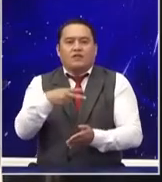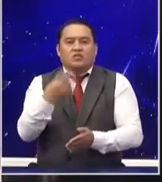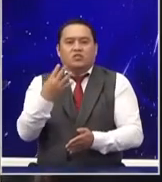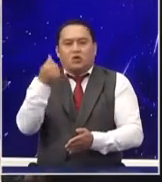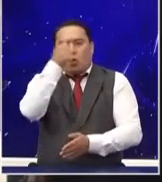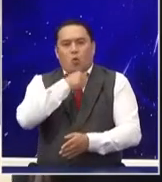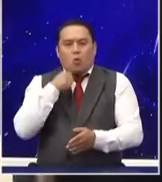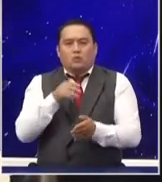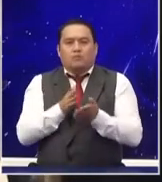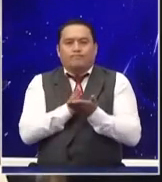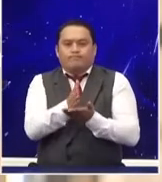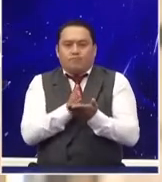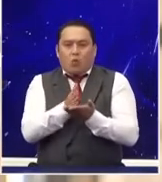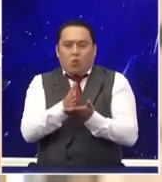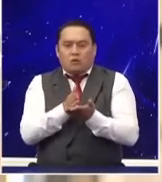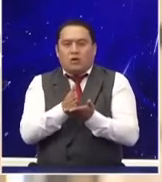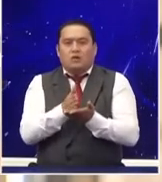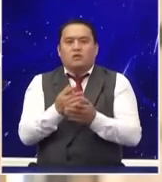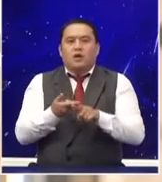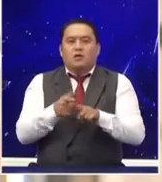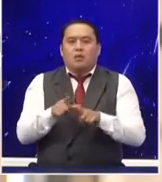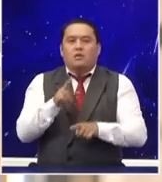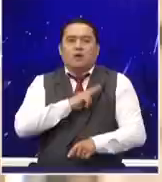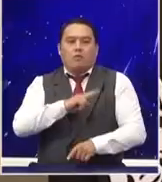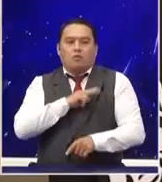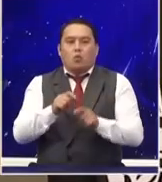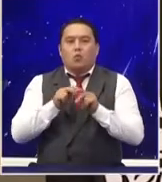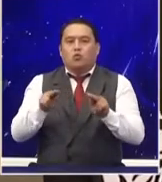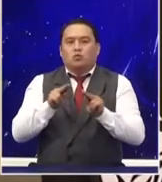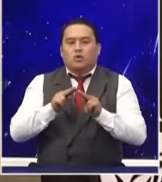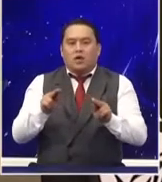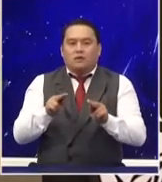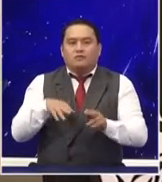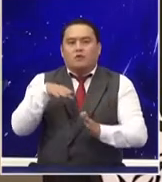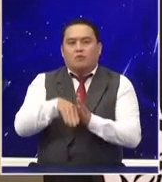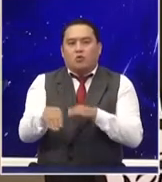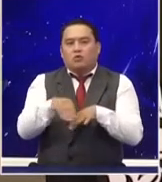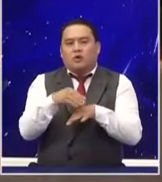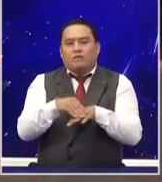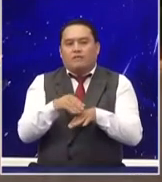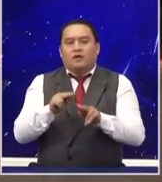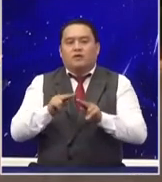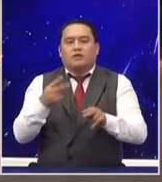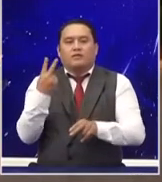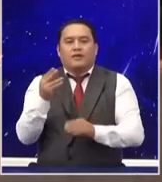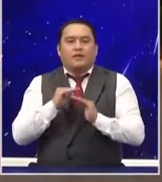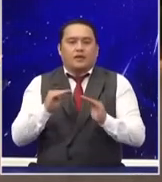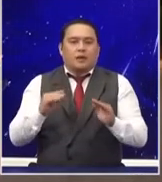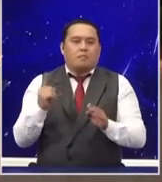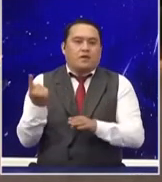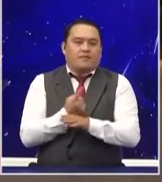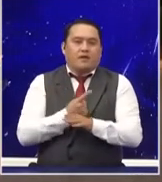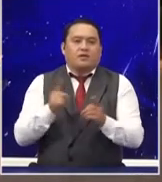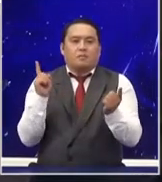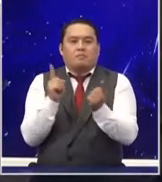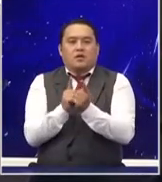с 1994-го. На тот момент она работала преподавателем, состояла в браке и воспитывала 2 детей. Впервые она